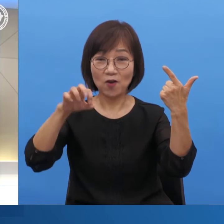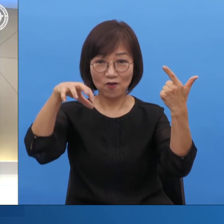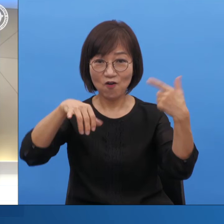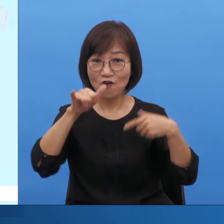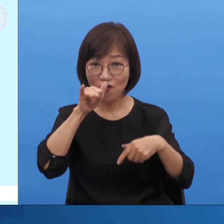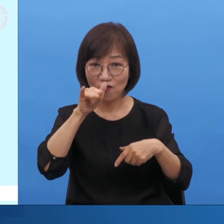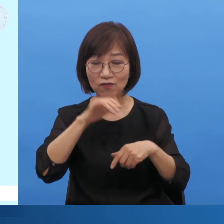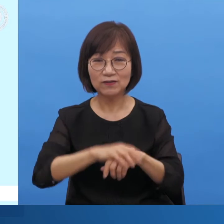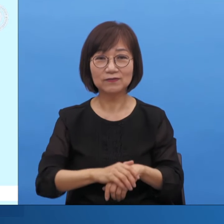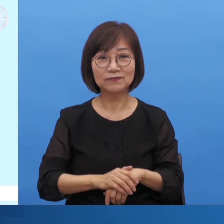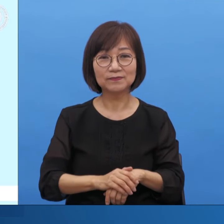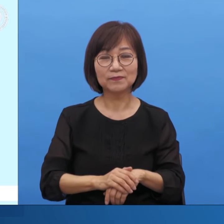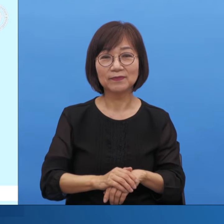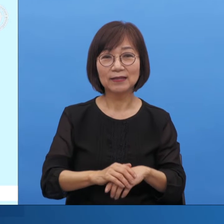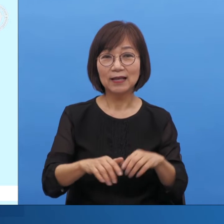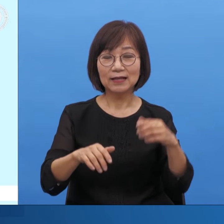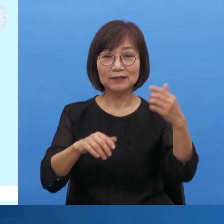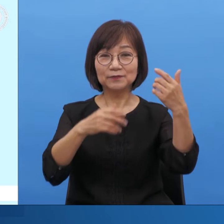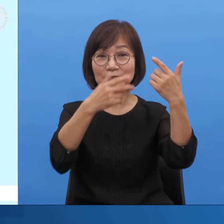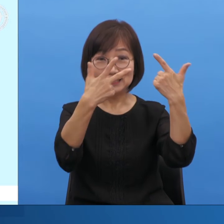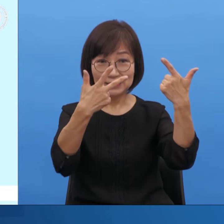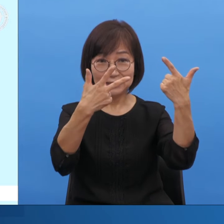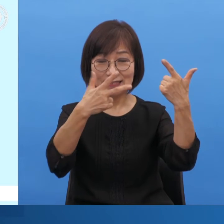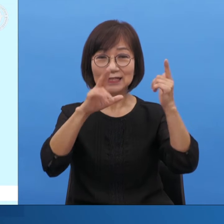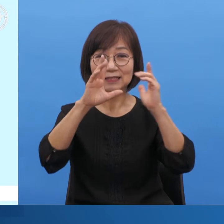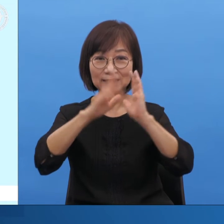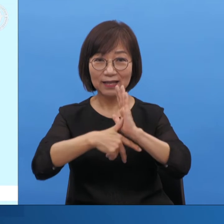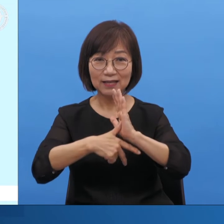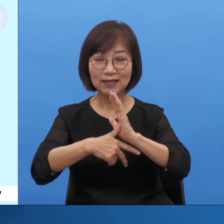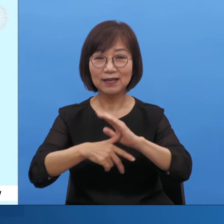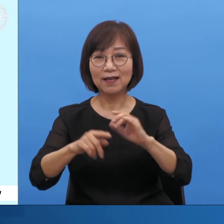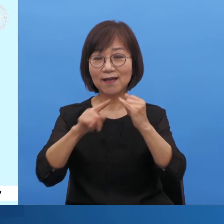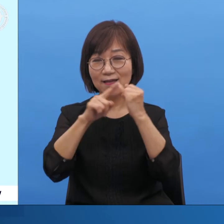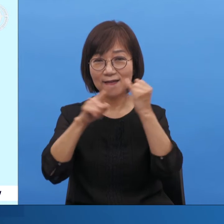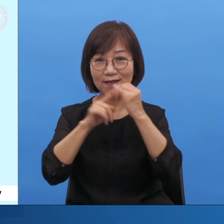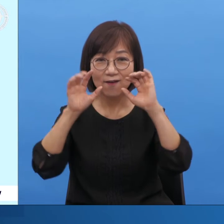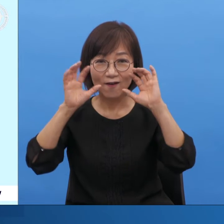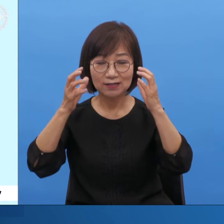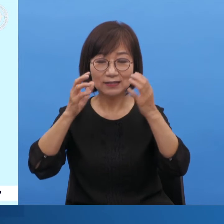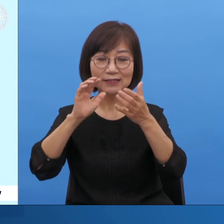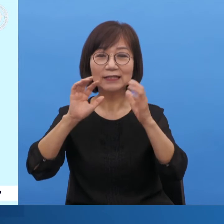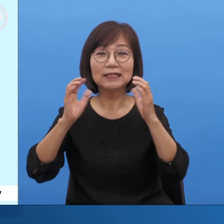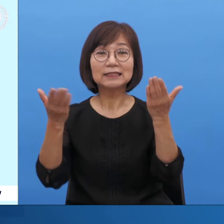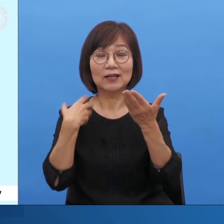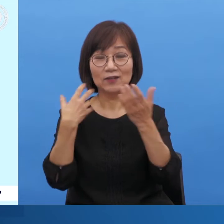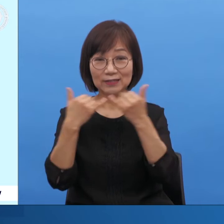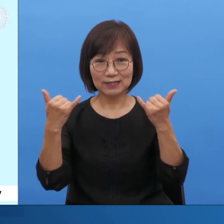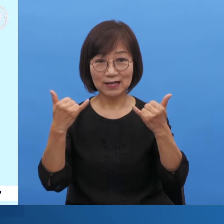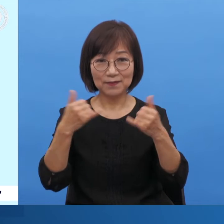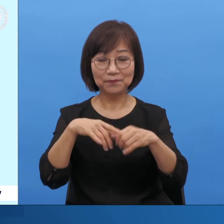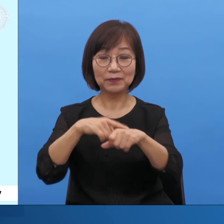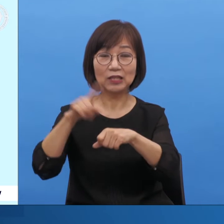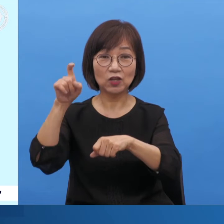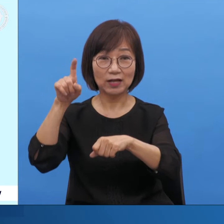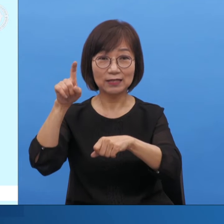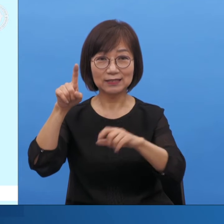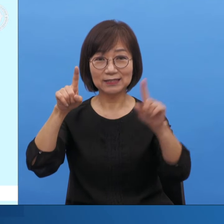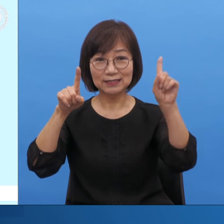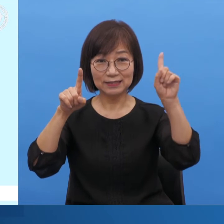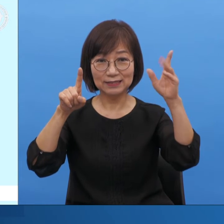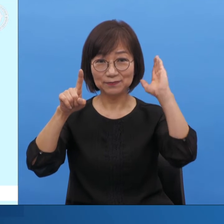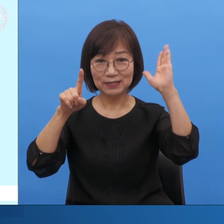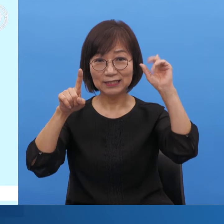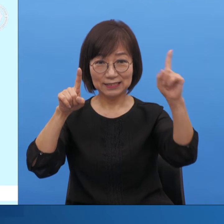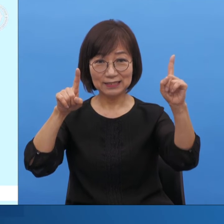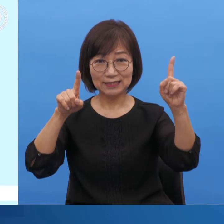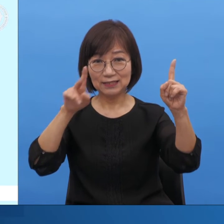열립니다. 7일엔 태영아 유아유치 어린이 사역자를 대상으로 오전 11시에 1강, 오후 3시